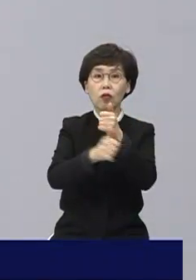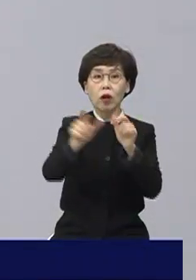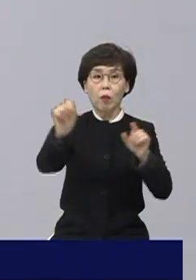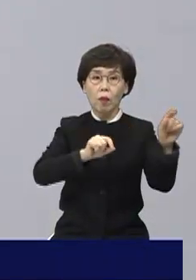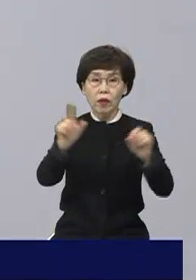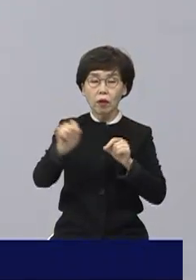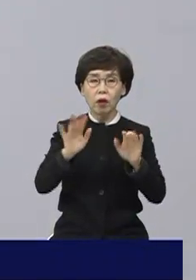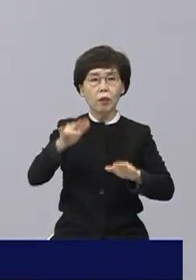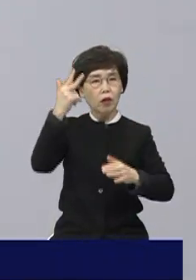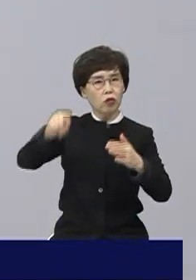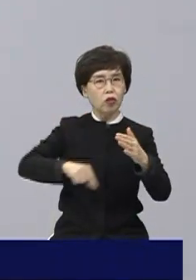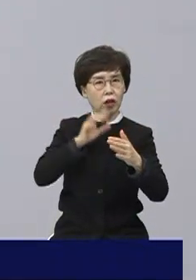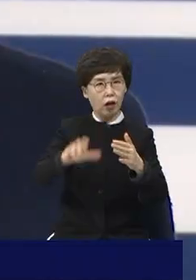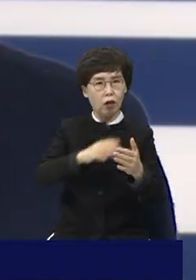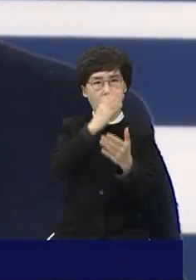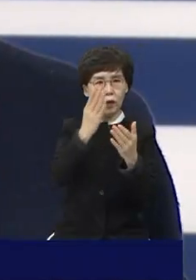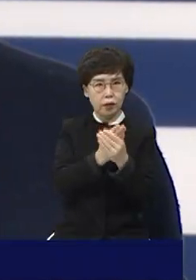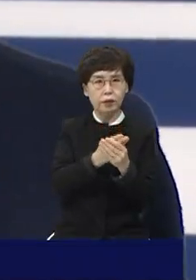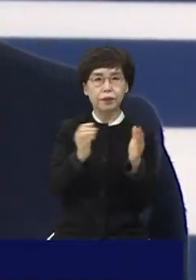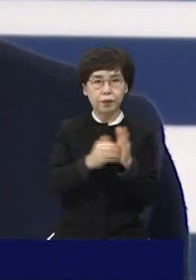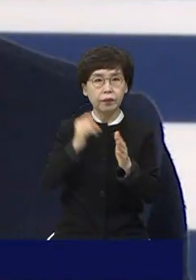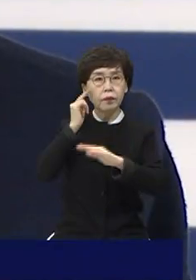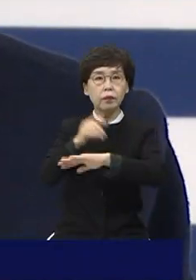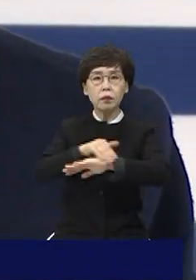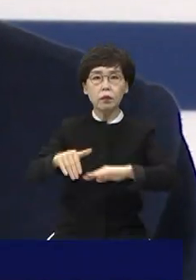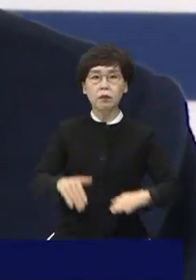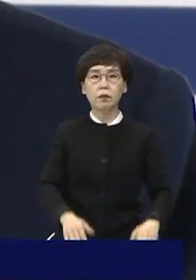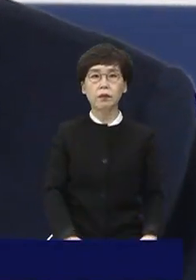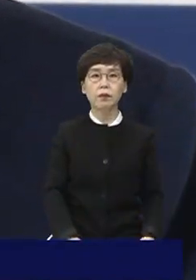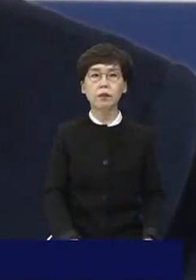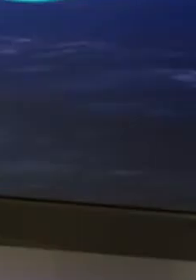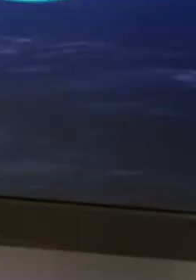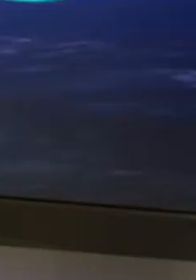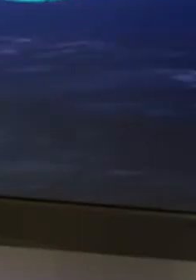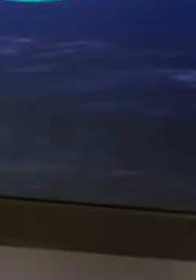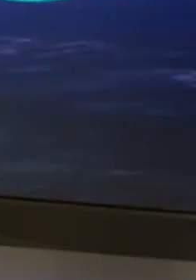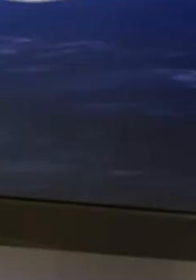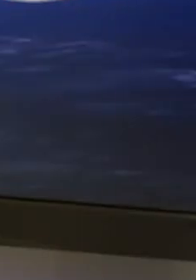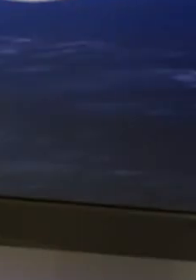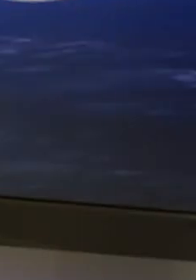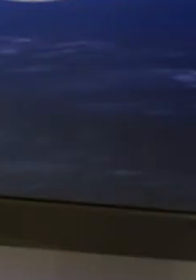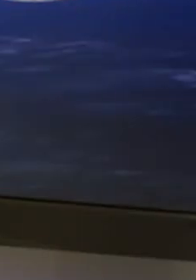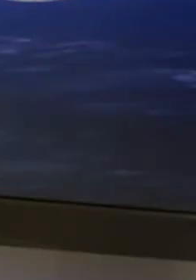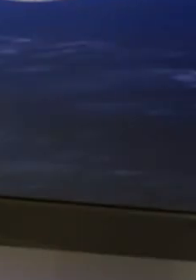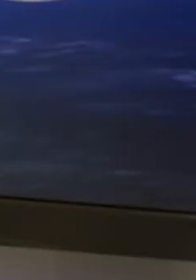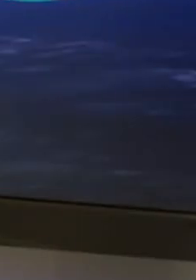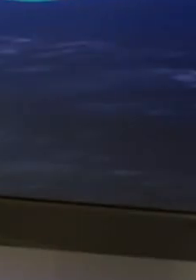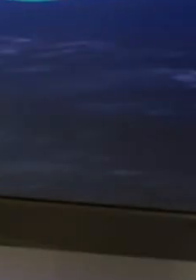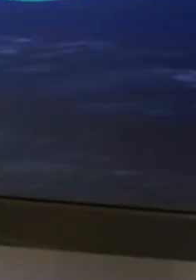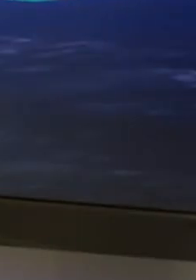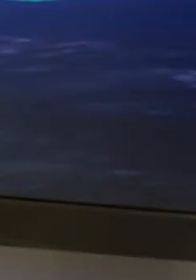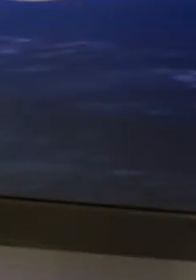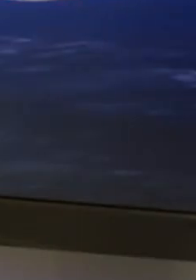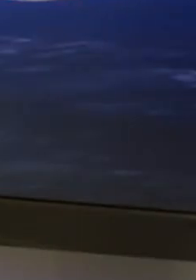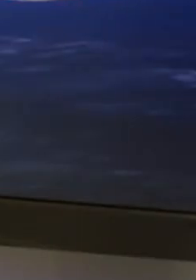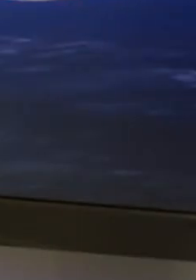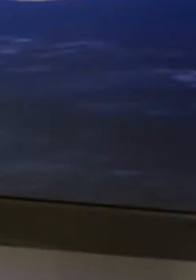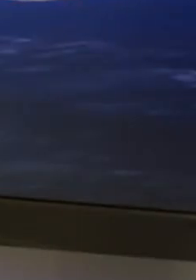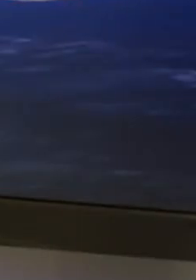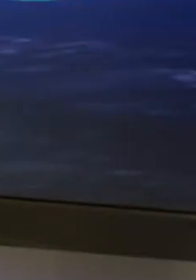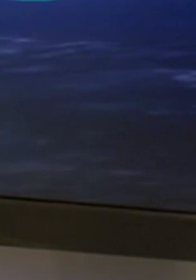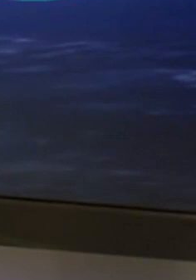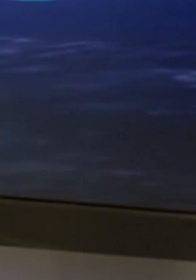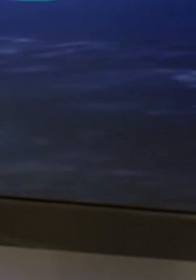이번 주 안에 완료될 예정입니다. SBS 유수환입니다. 안녕하십니까. 변상욱입니다. 더 많은 뉴스와 라이브 이벤트를